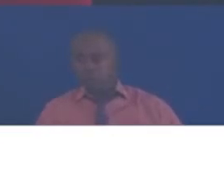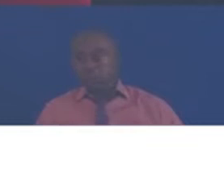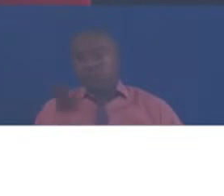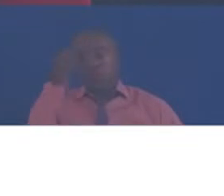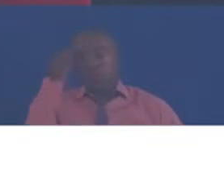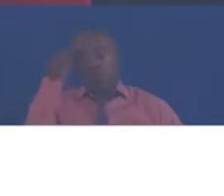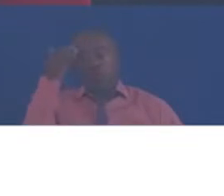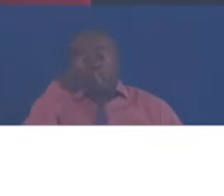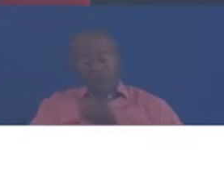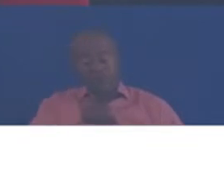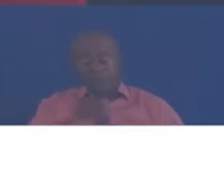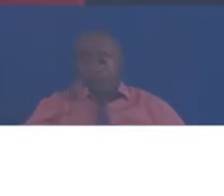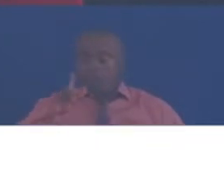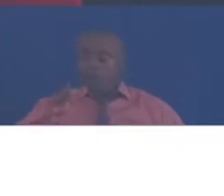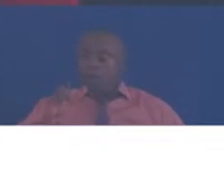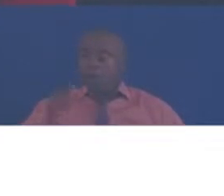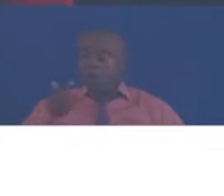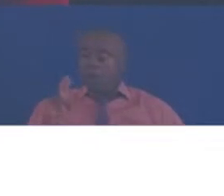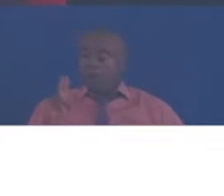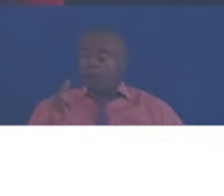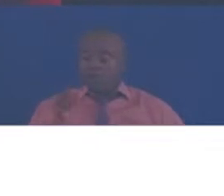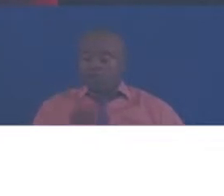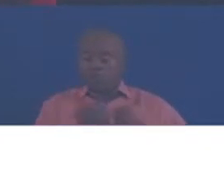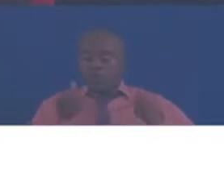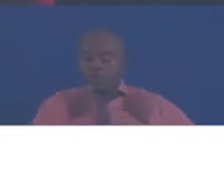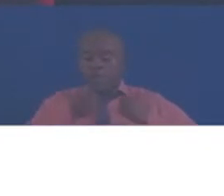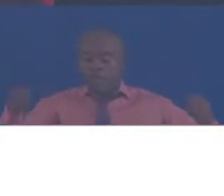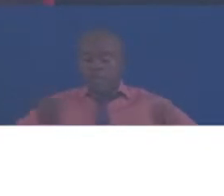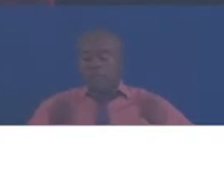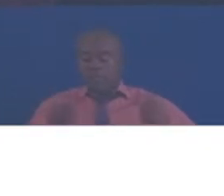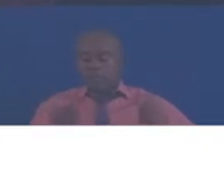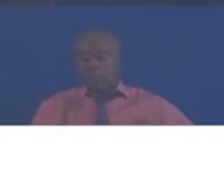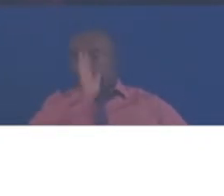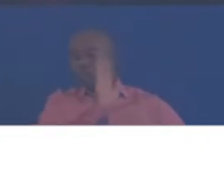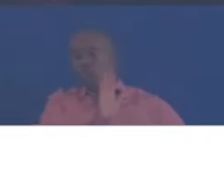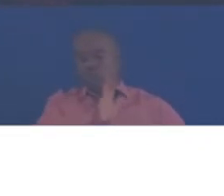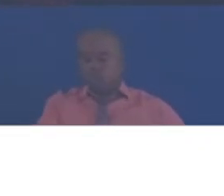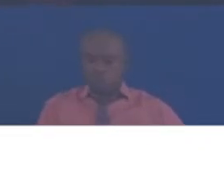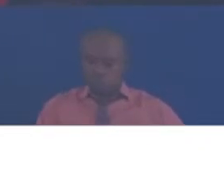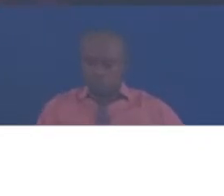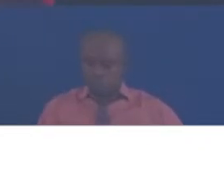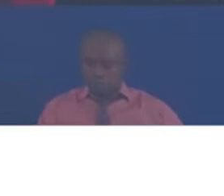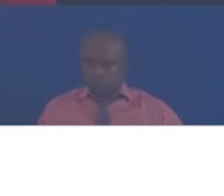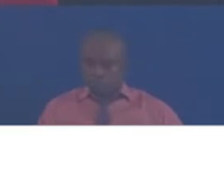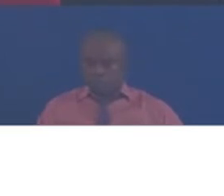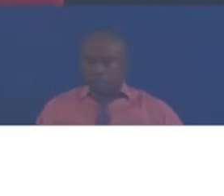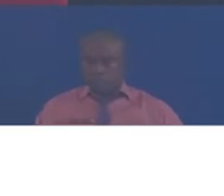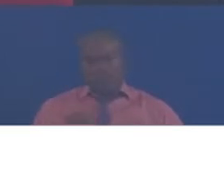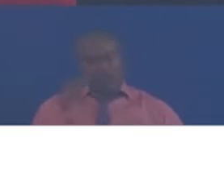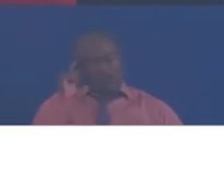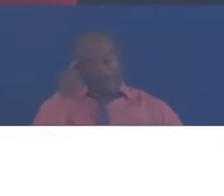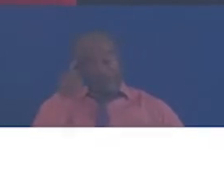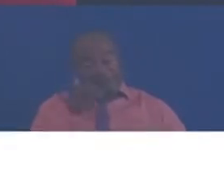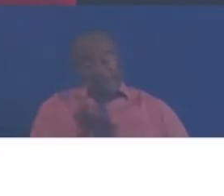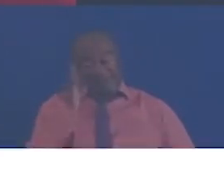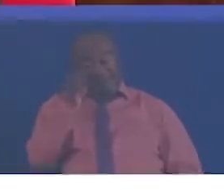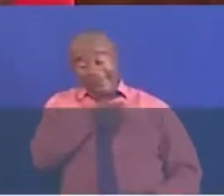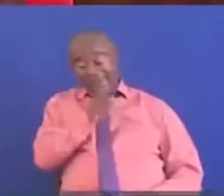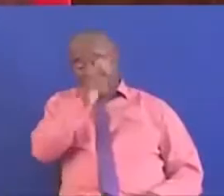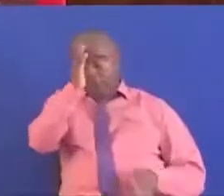alikuja Karatu anazuiliwa getini. Mheshimiwa Spika, mimi nadhani kwa serikali inayojali